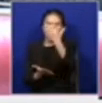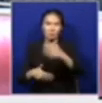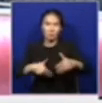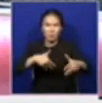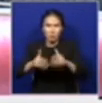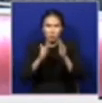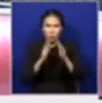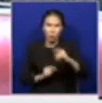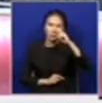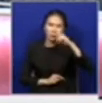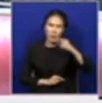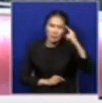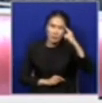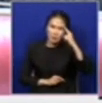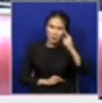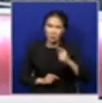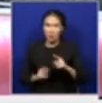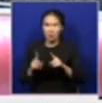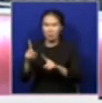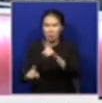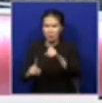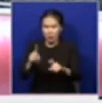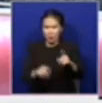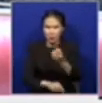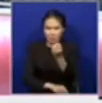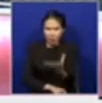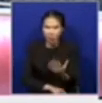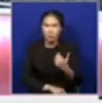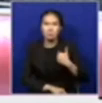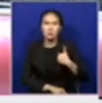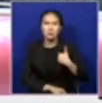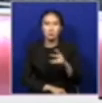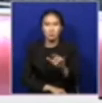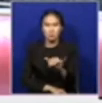ยอาจจะเสียชีวิตเป็นจำนวนมาก